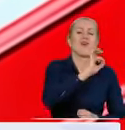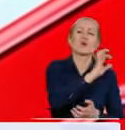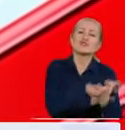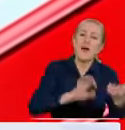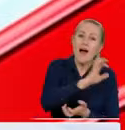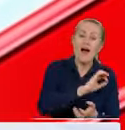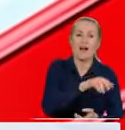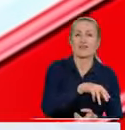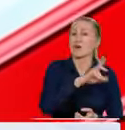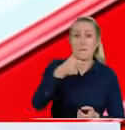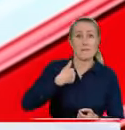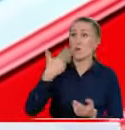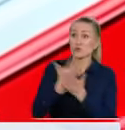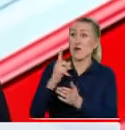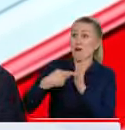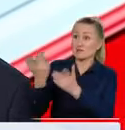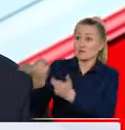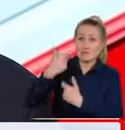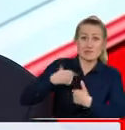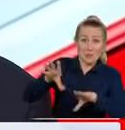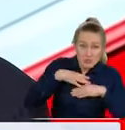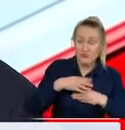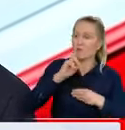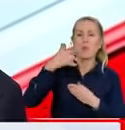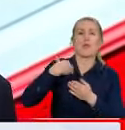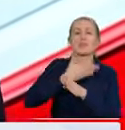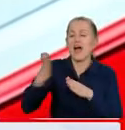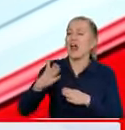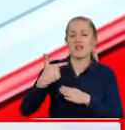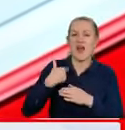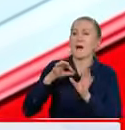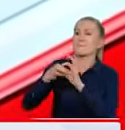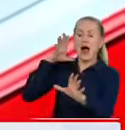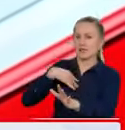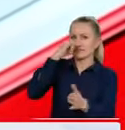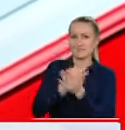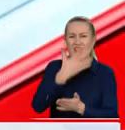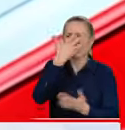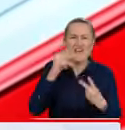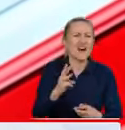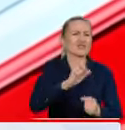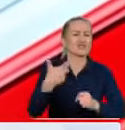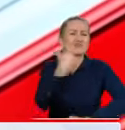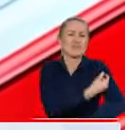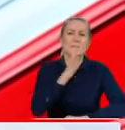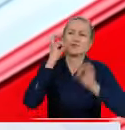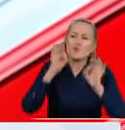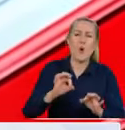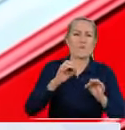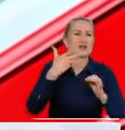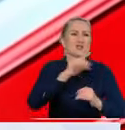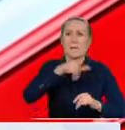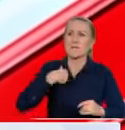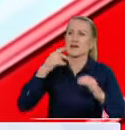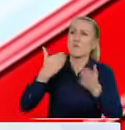już się od tego nie uwolnimy. Nieważne, czy ta szczepionka będzie skuteczna, czy ona będzie, czy nie. Sam fakt, że